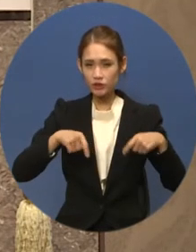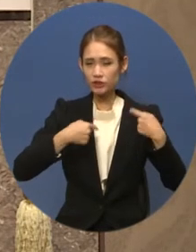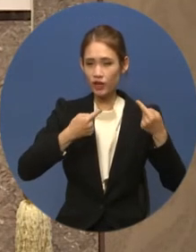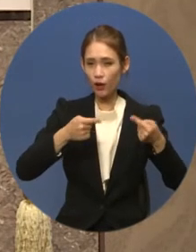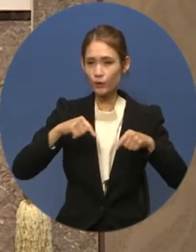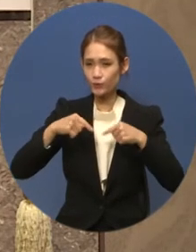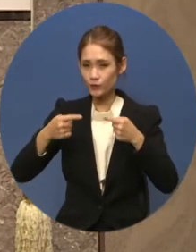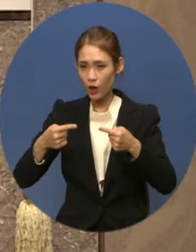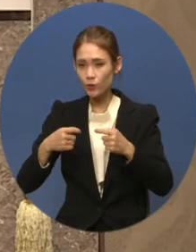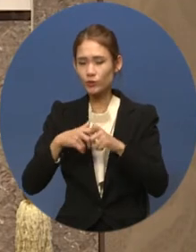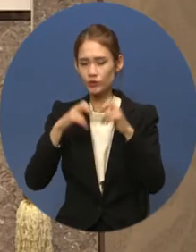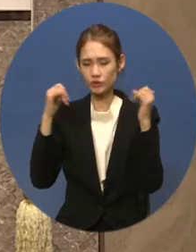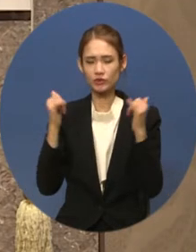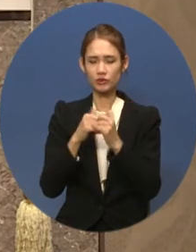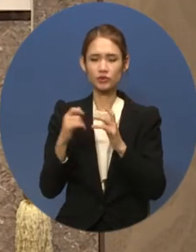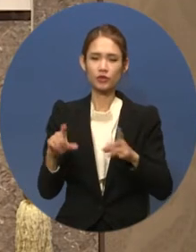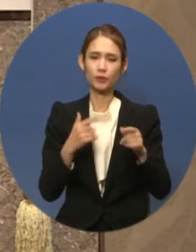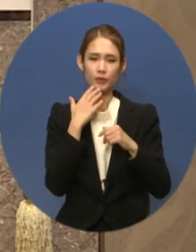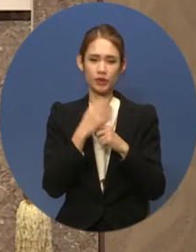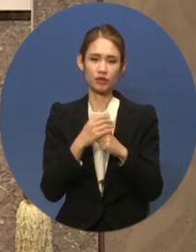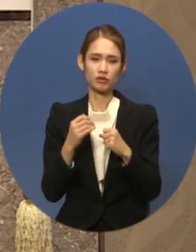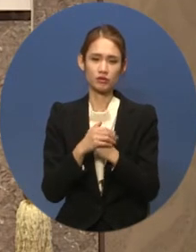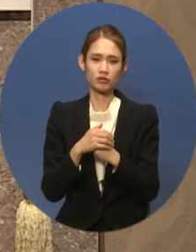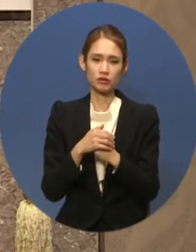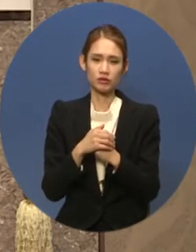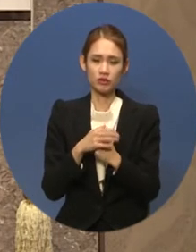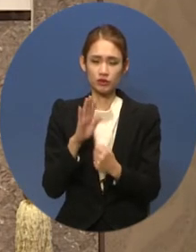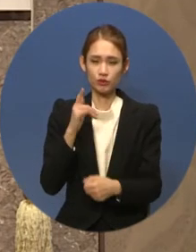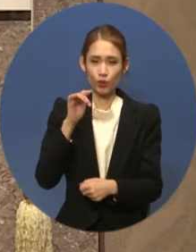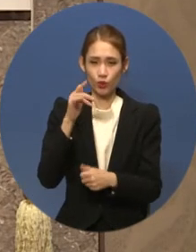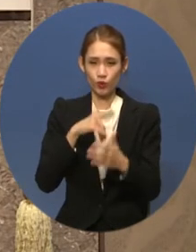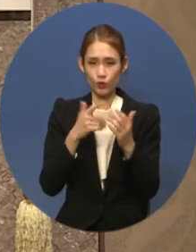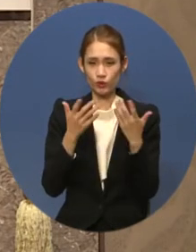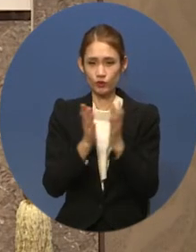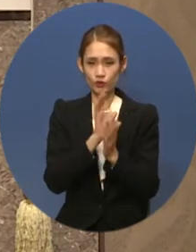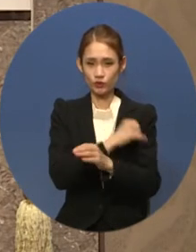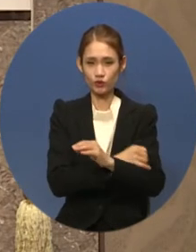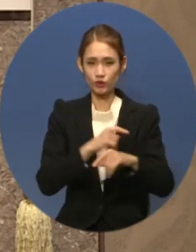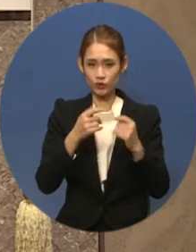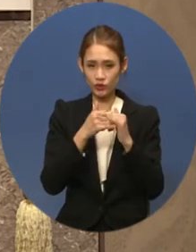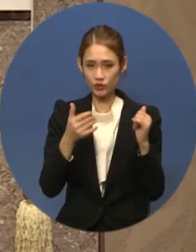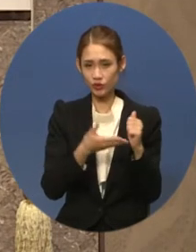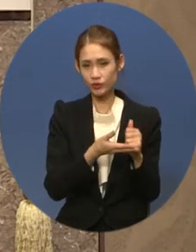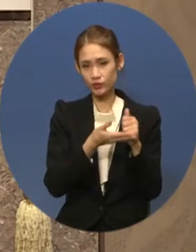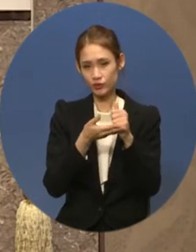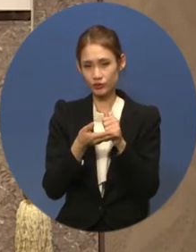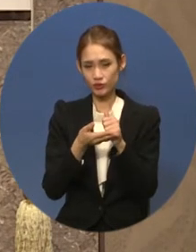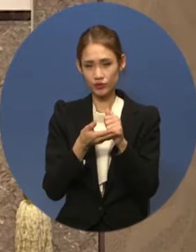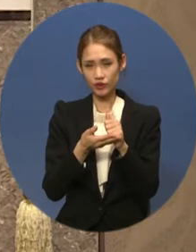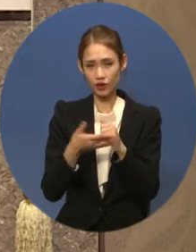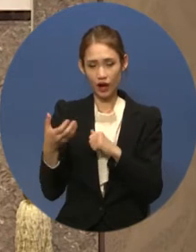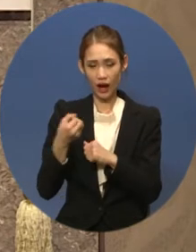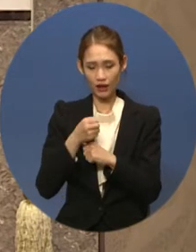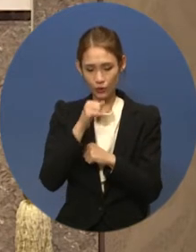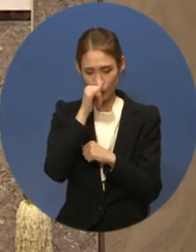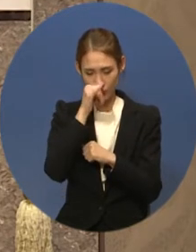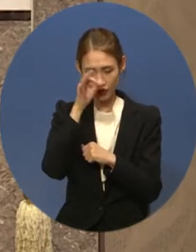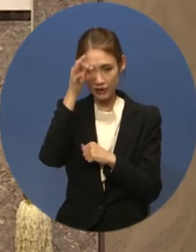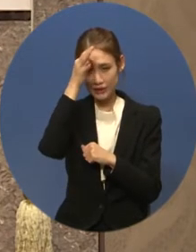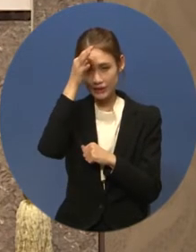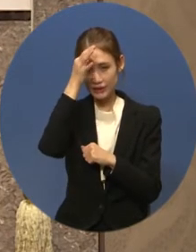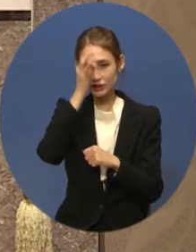있을거라고 생각을 하고요 예 어찌보면 저희 보험 공단 이 국가의 공자 분들을 모시면서 그동안 축적 개원 도 하우